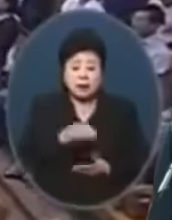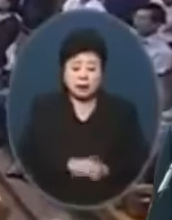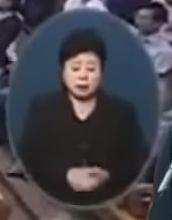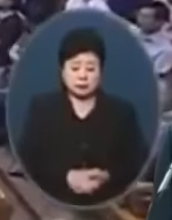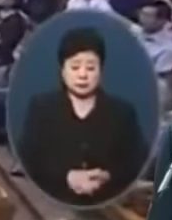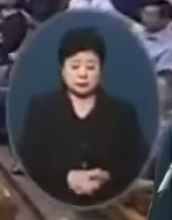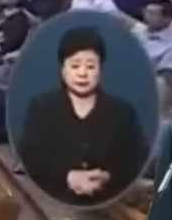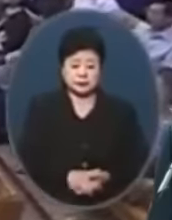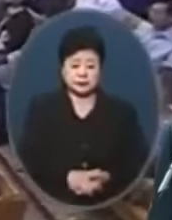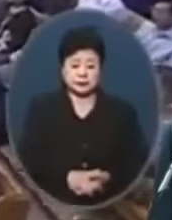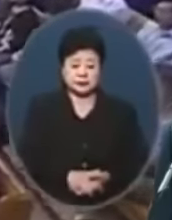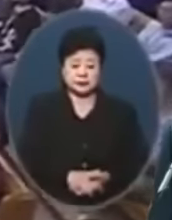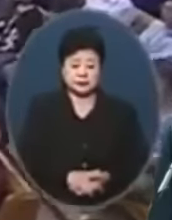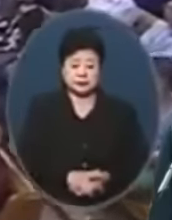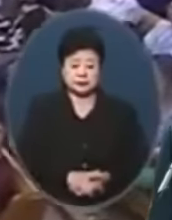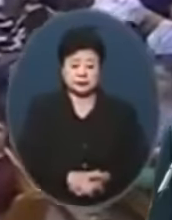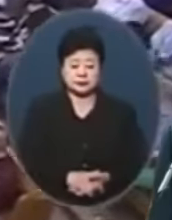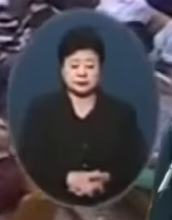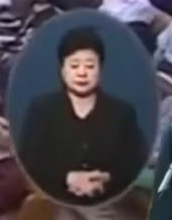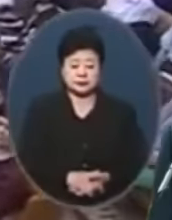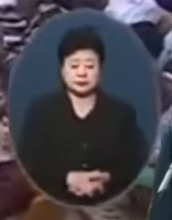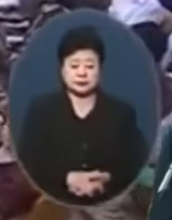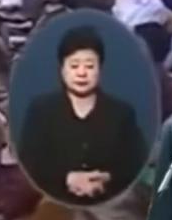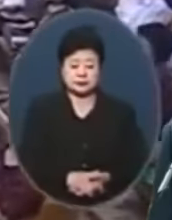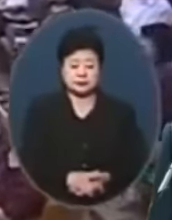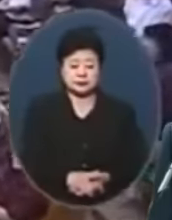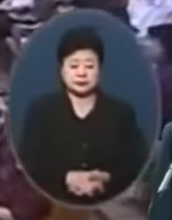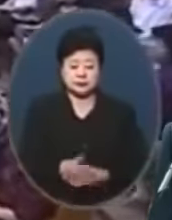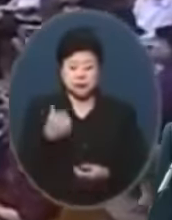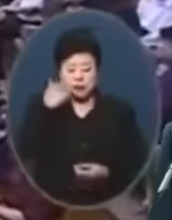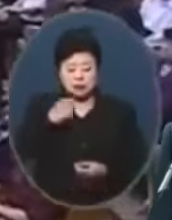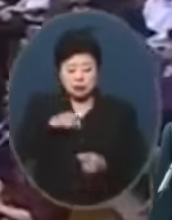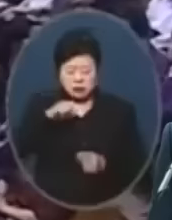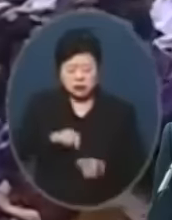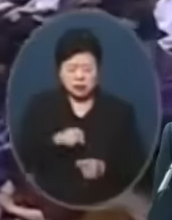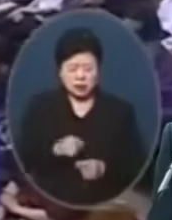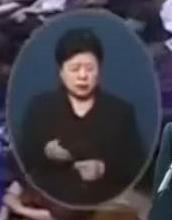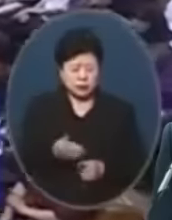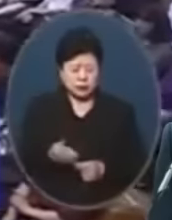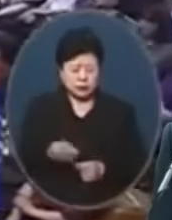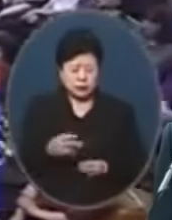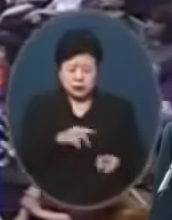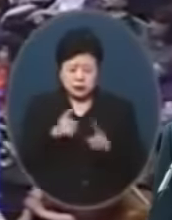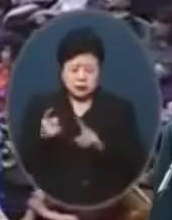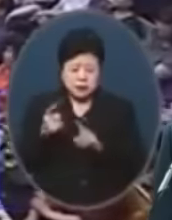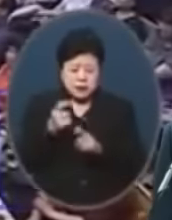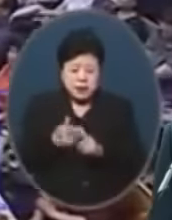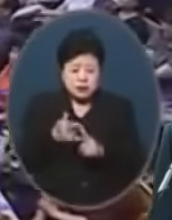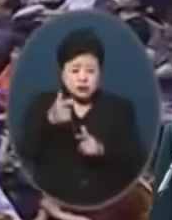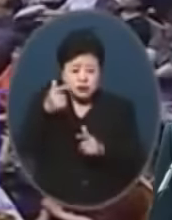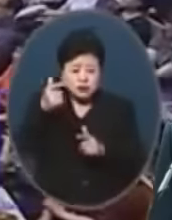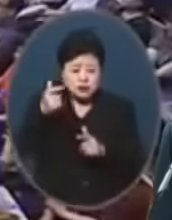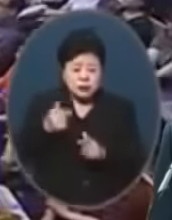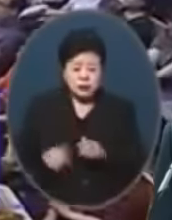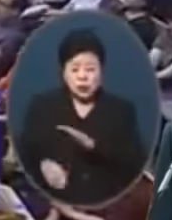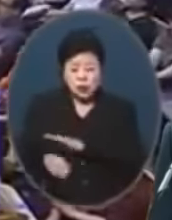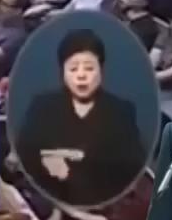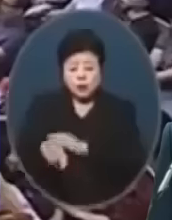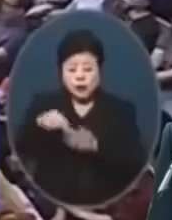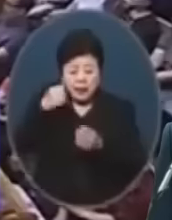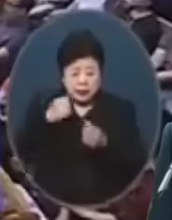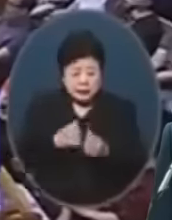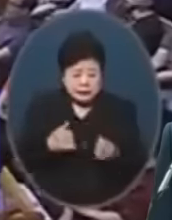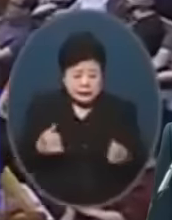구원을 받게 되는 것입니다. 누가 정죄하리요? 죽으실 뿐 아니라 다시 살아나시는 그리스도 예수시니 그는 하나님 우편에 계신